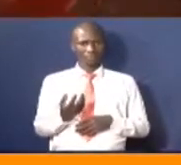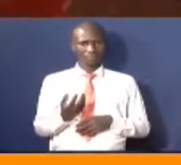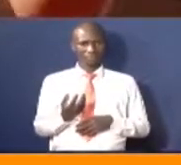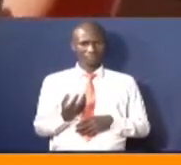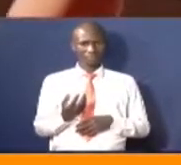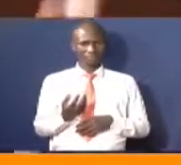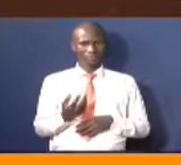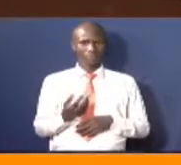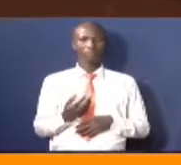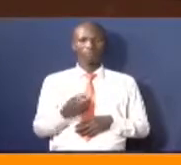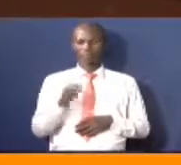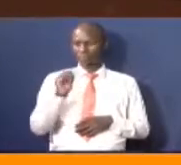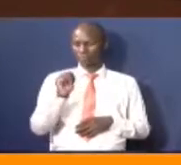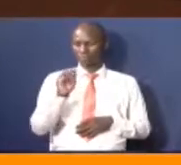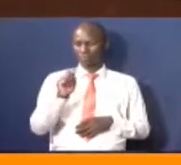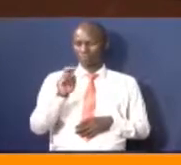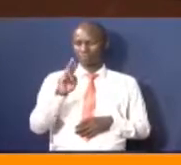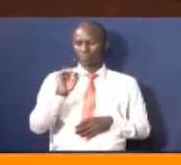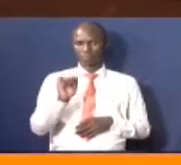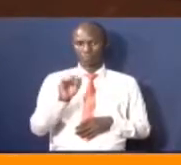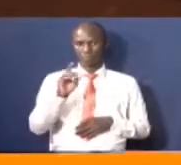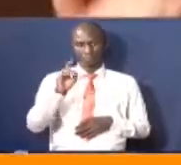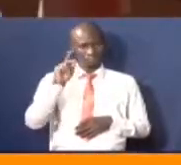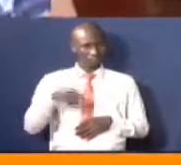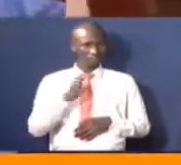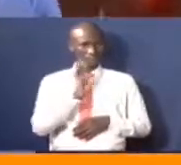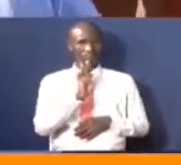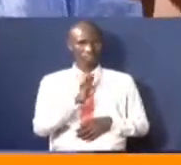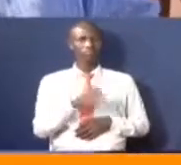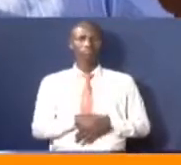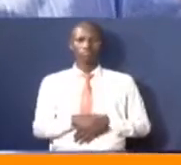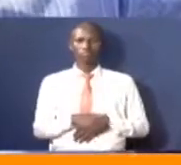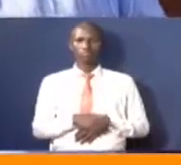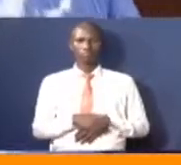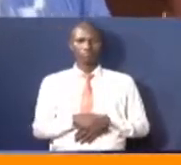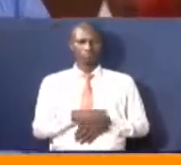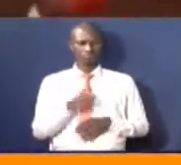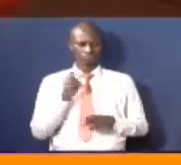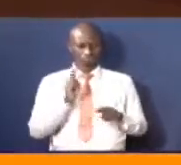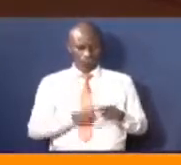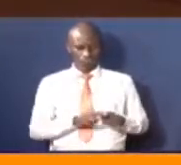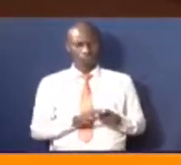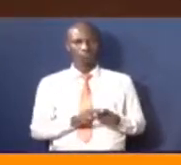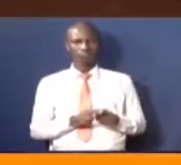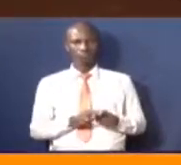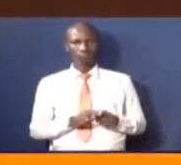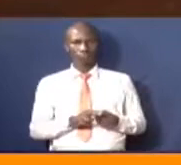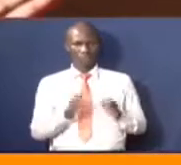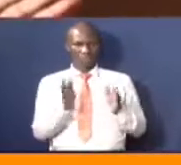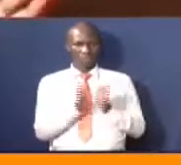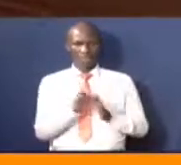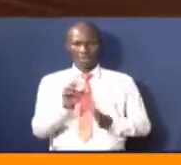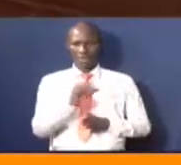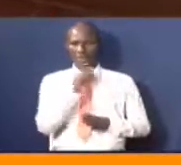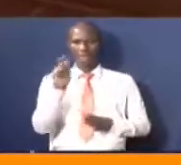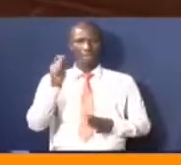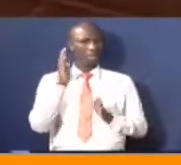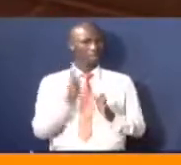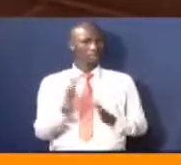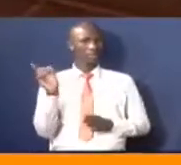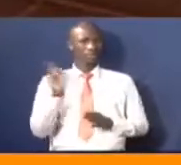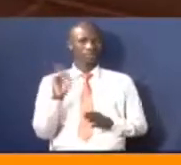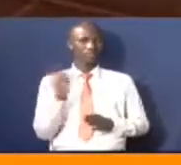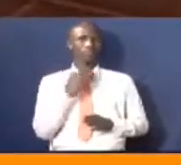na bwana Mturi ipi tunataka tuketi pamoja na Wakenya wengine.